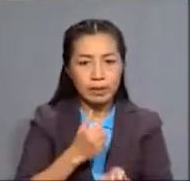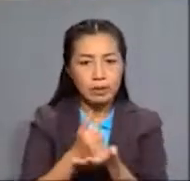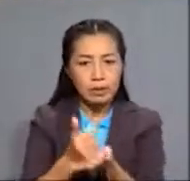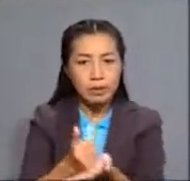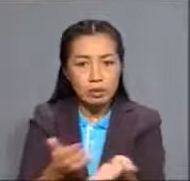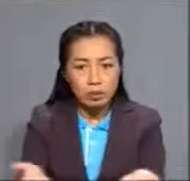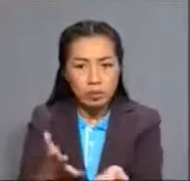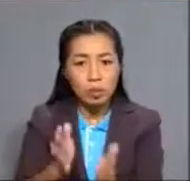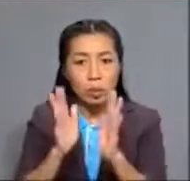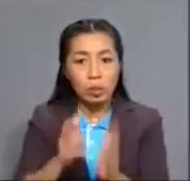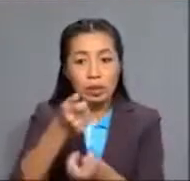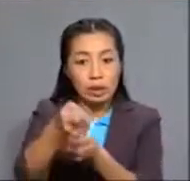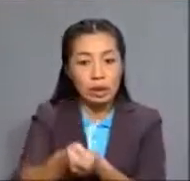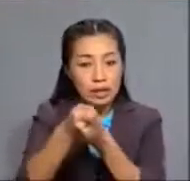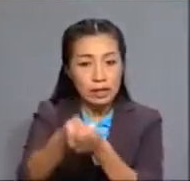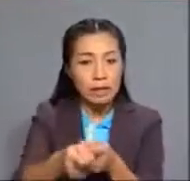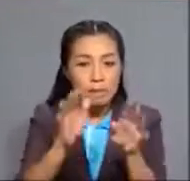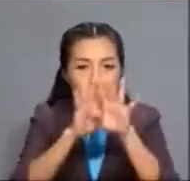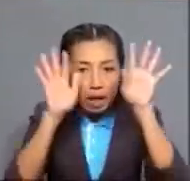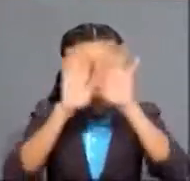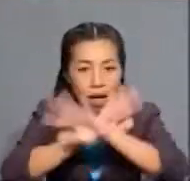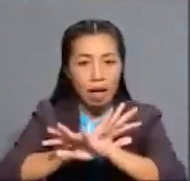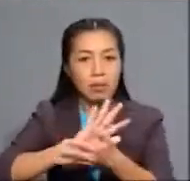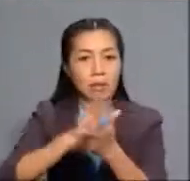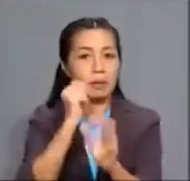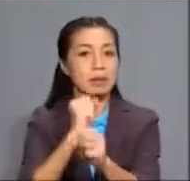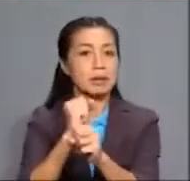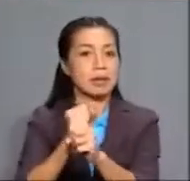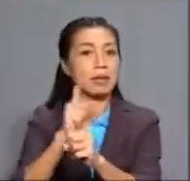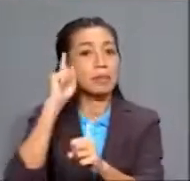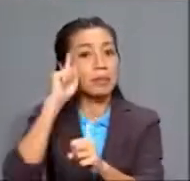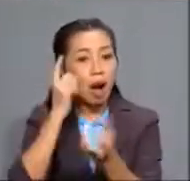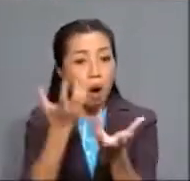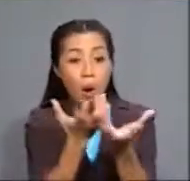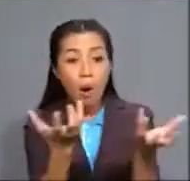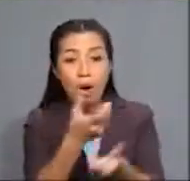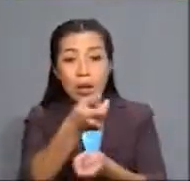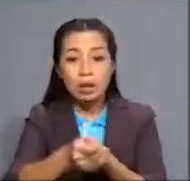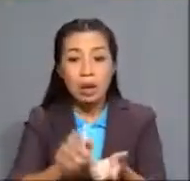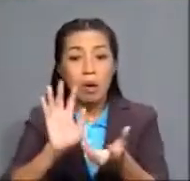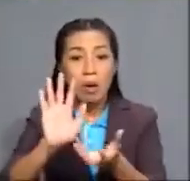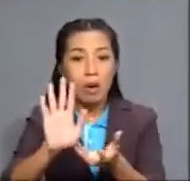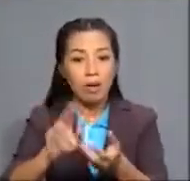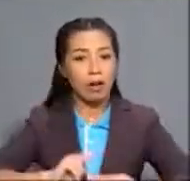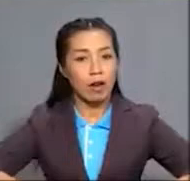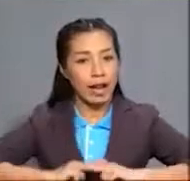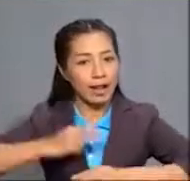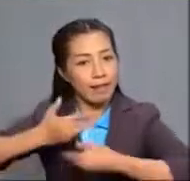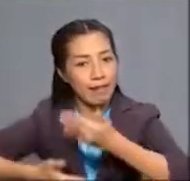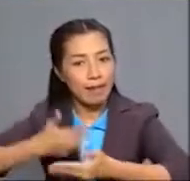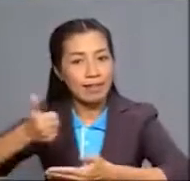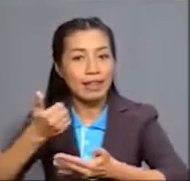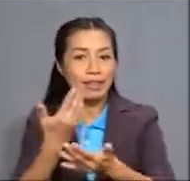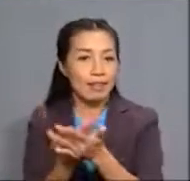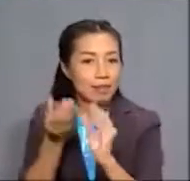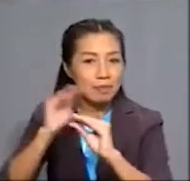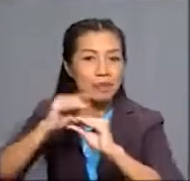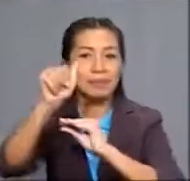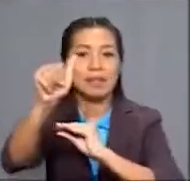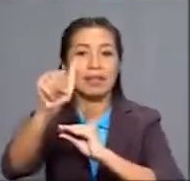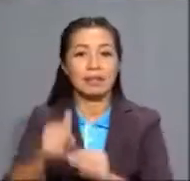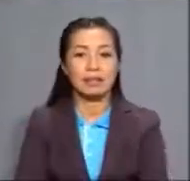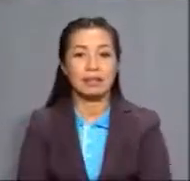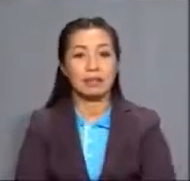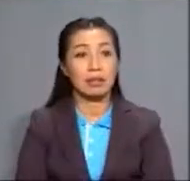ตรกรเป็นผู้ประกอบการนะครับคือสามารถที่จะสร้างมูลค่าเพิ่มให้กับสินค้าทางการเกษตรได้มากขึ้นนะครับครับสำ